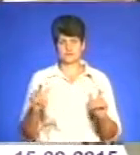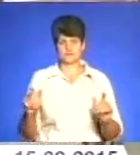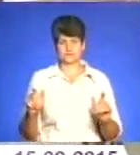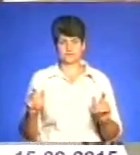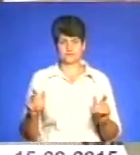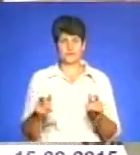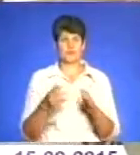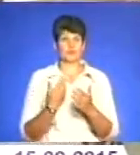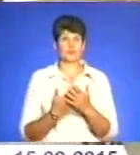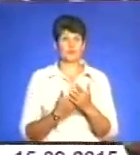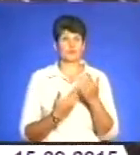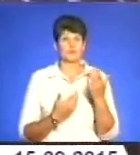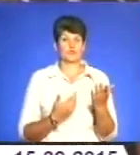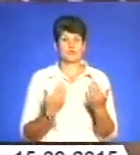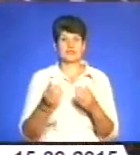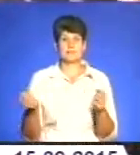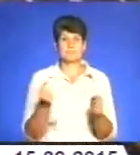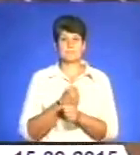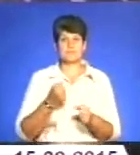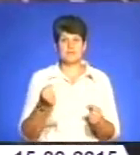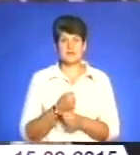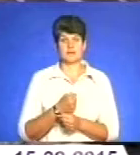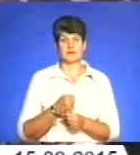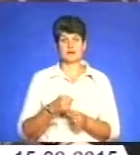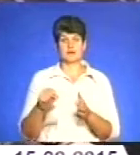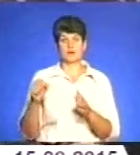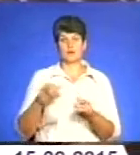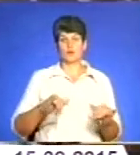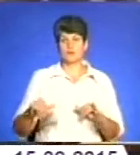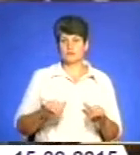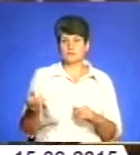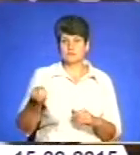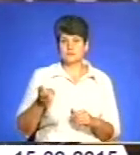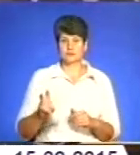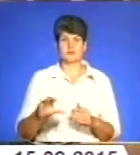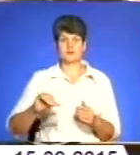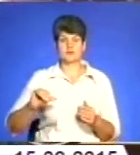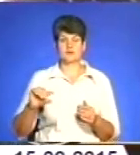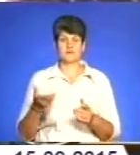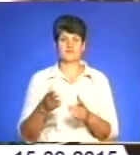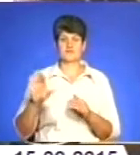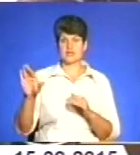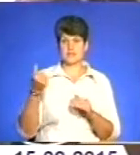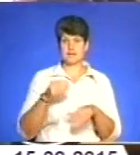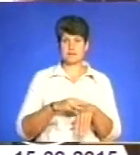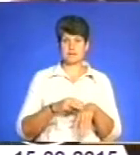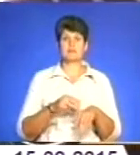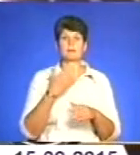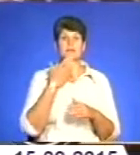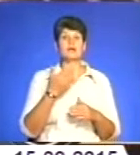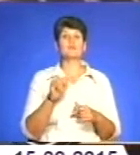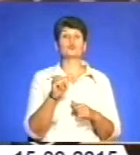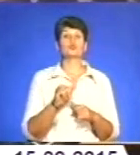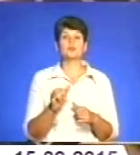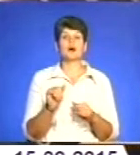От якась бійка, якийсь бандюга заходить, що треба витискати, викликати міліцію. Ми питаємо, ми тут сидимо, ми питаємося,